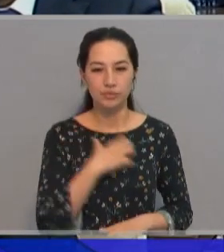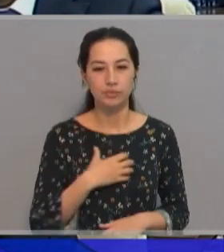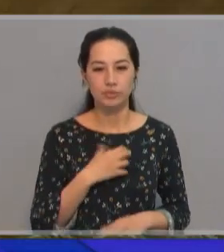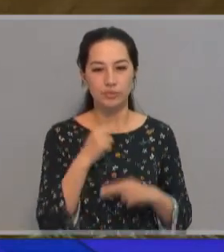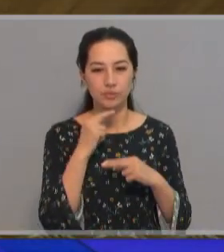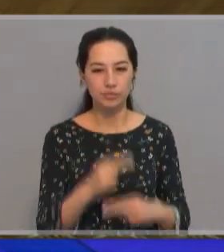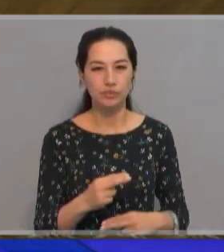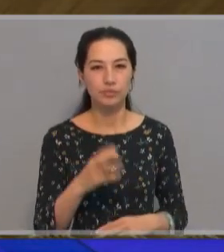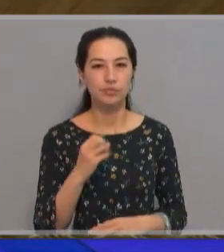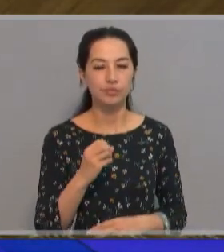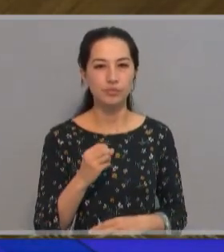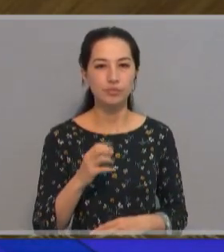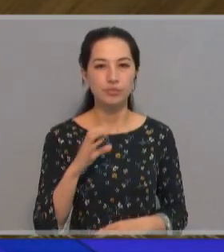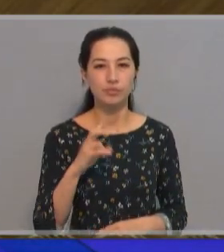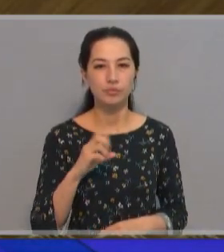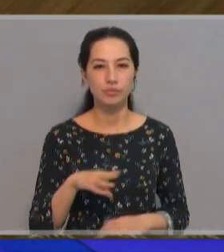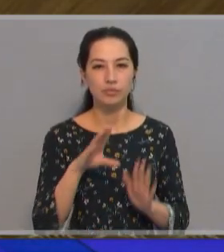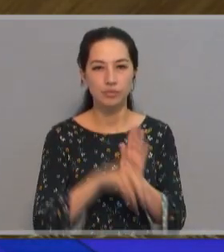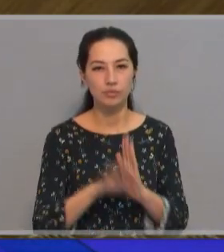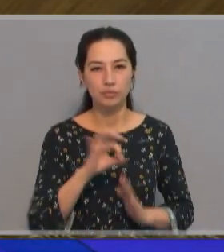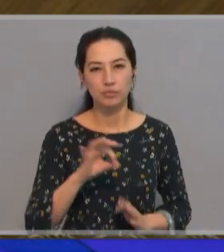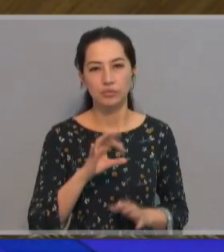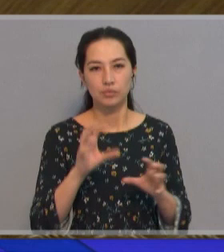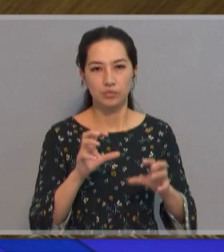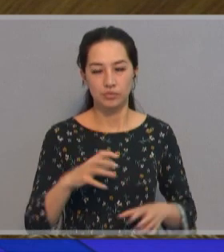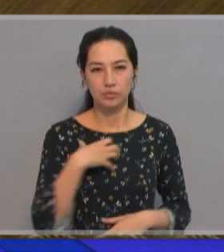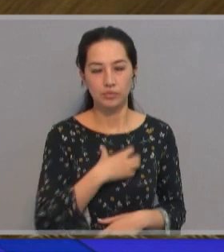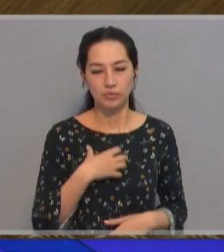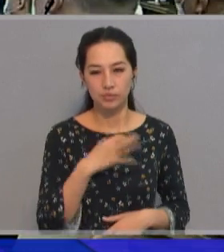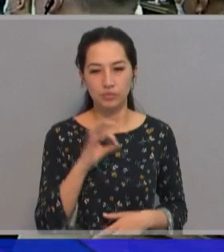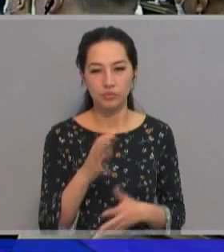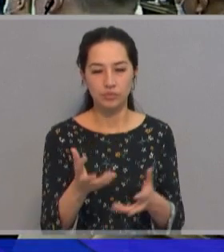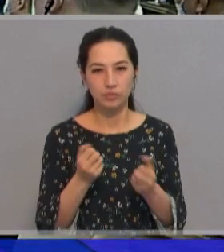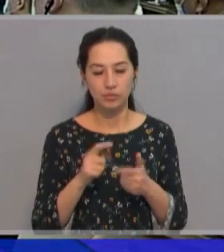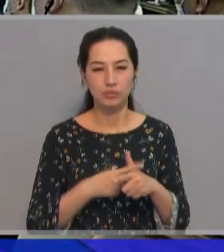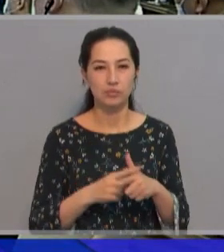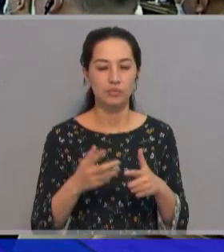ретінде қарастырған жөн. Сондай-ақ сенатқа мәжіліс қабылдаған заңдарды тек мақұлдау немесе